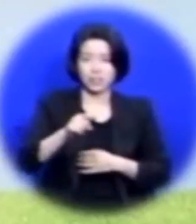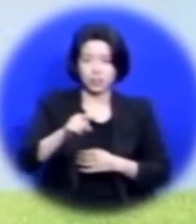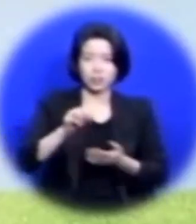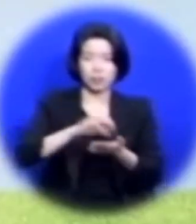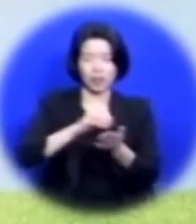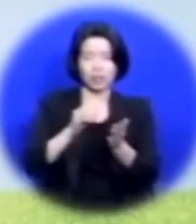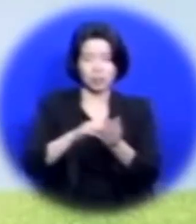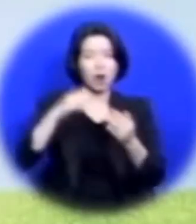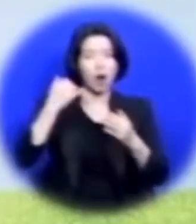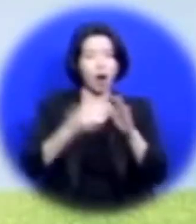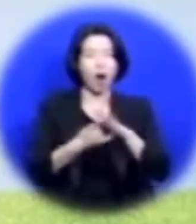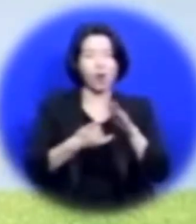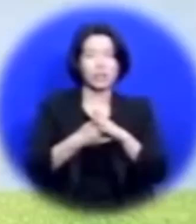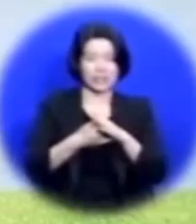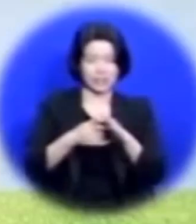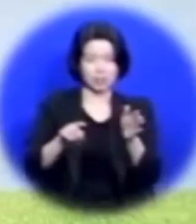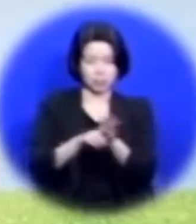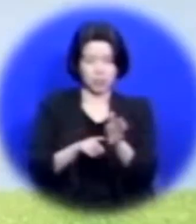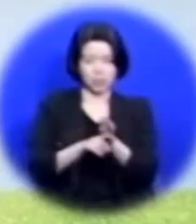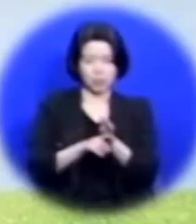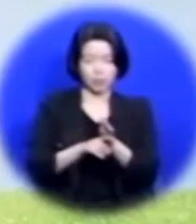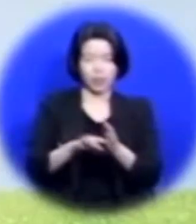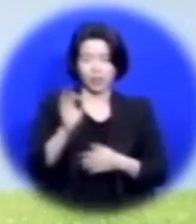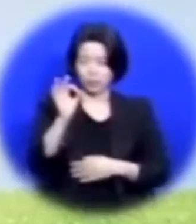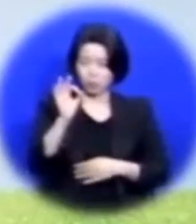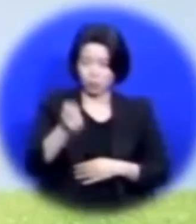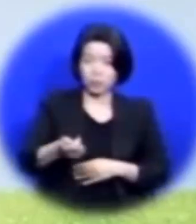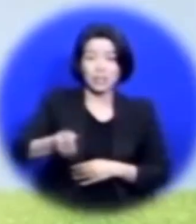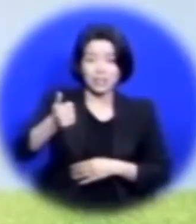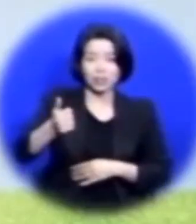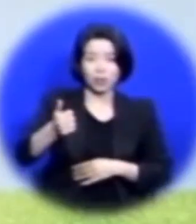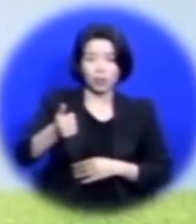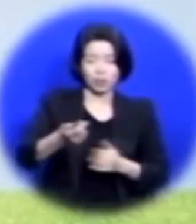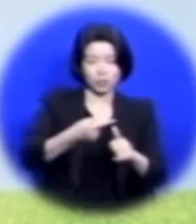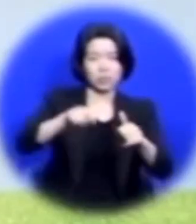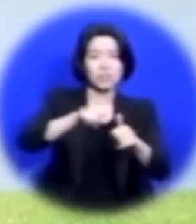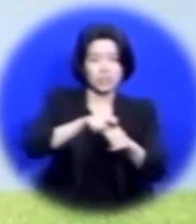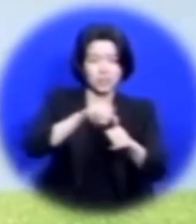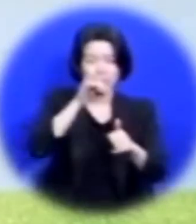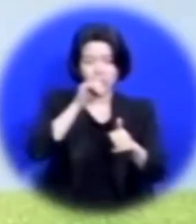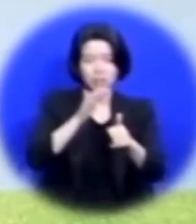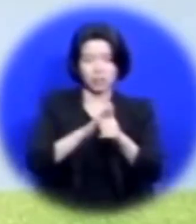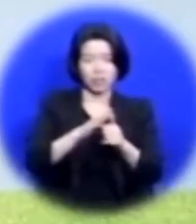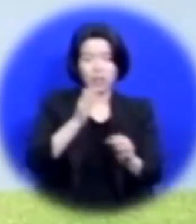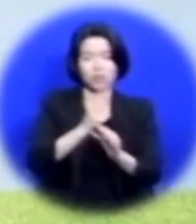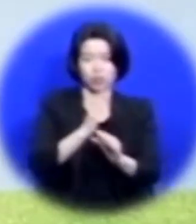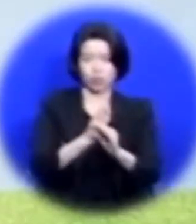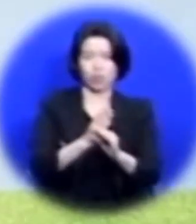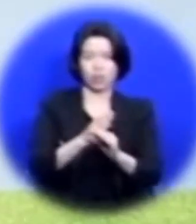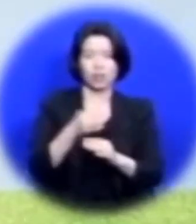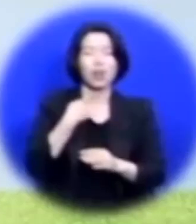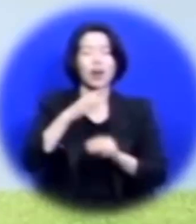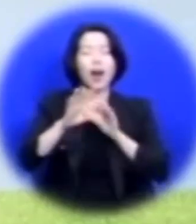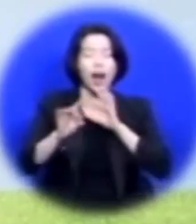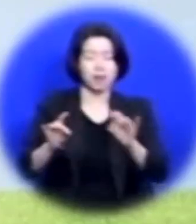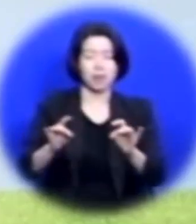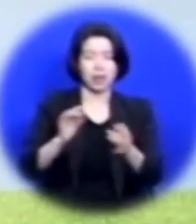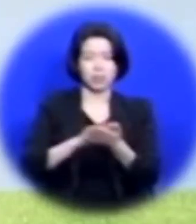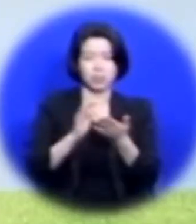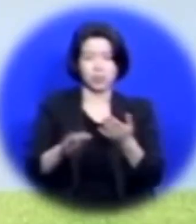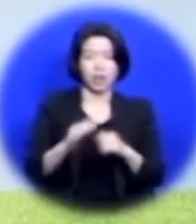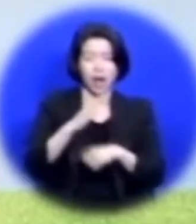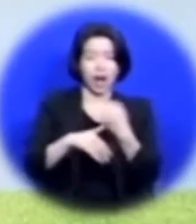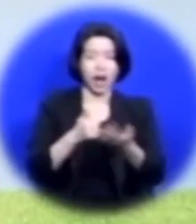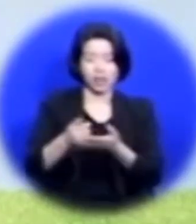그는 동전 던지기 라는 방법 에 의존할 수밖에 없었던 것이지 핵심은 갈망 입니다